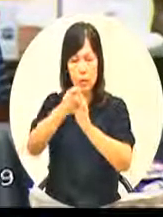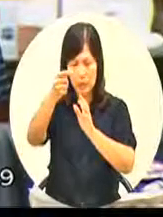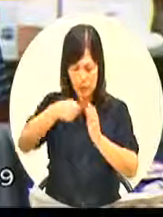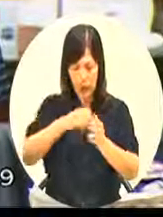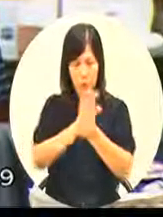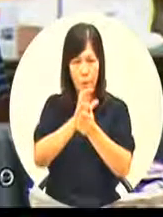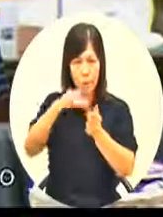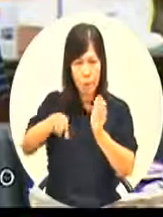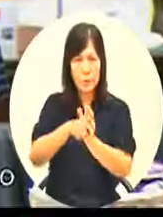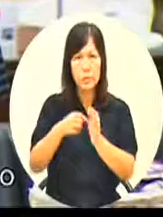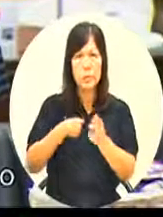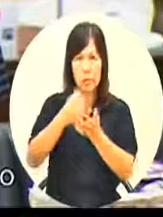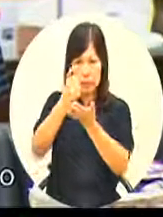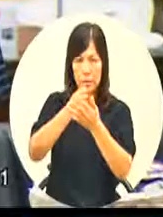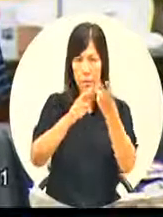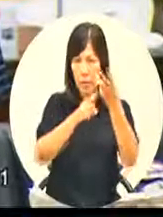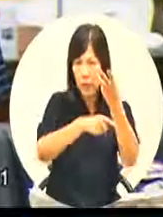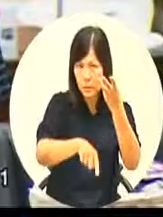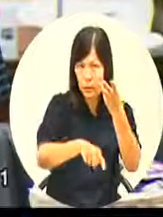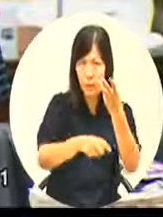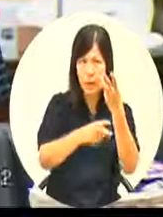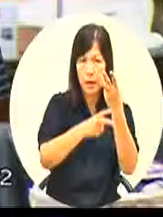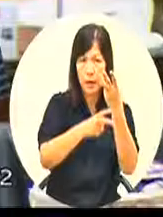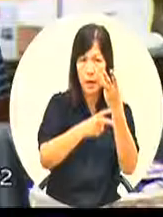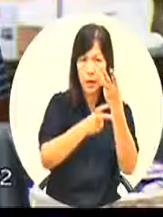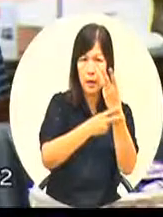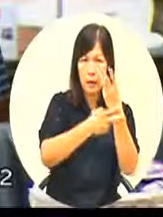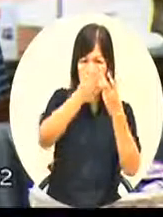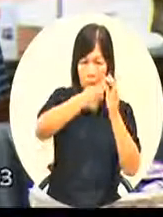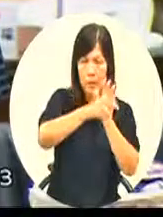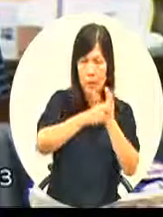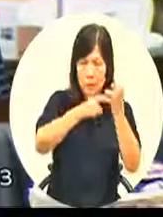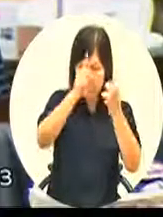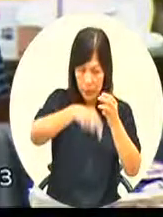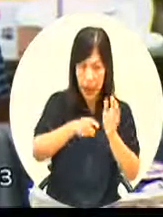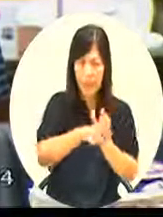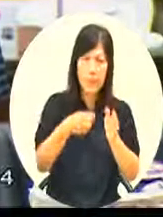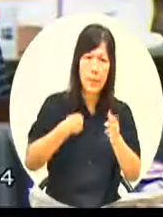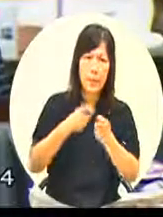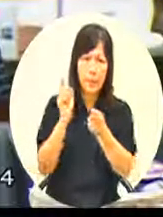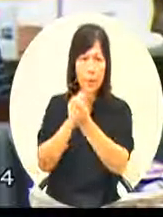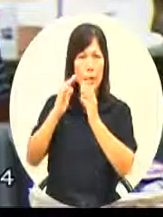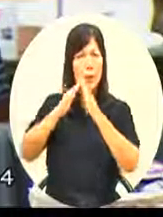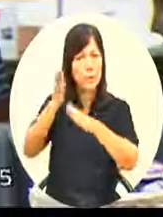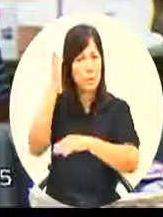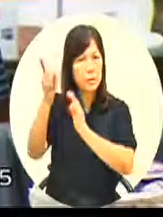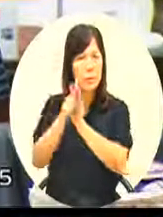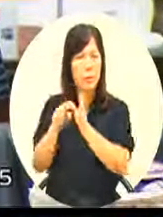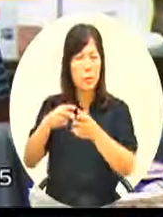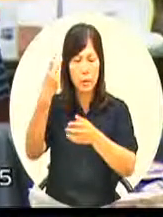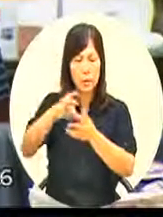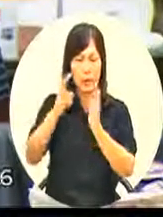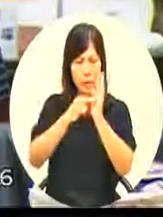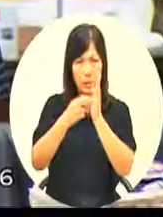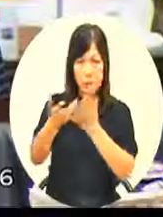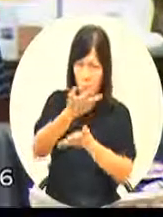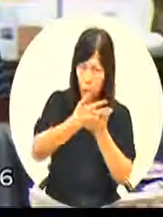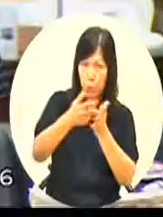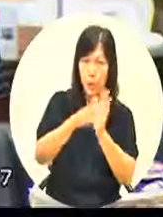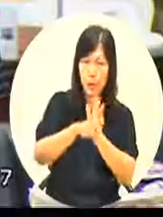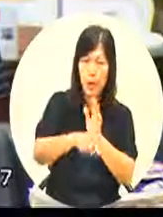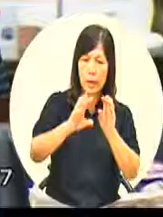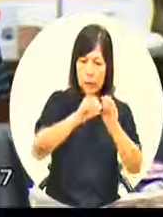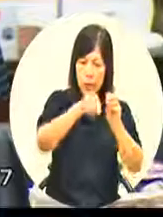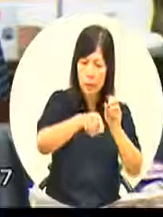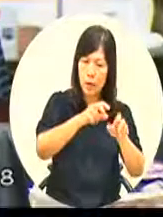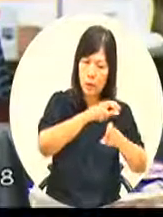请三个里的里长来这边，让我们市政府再一次跟他们说明未来这块土地